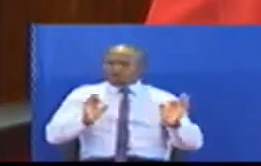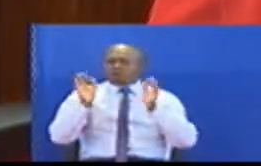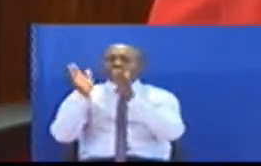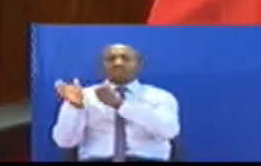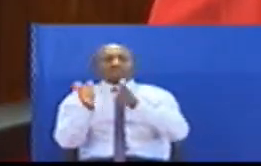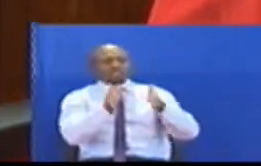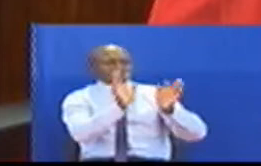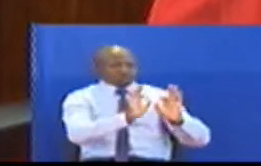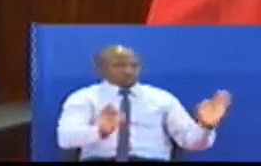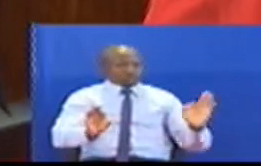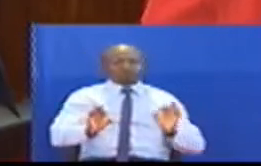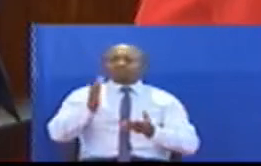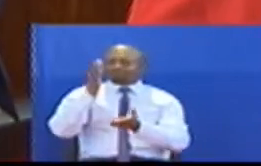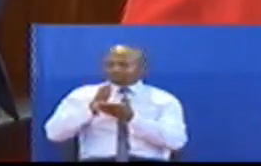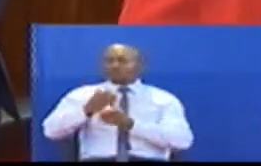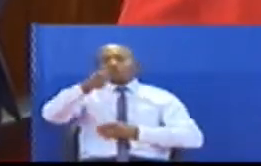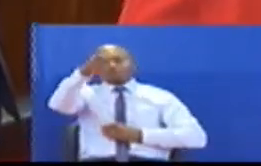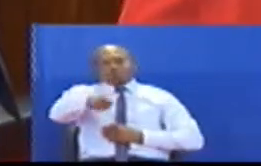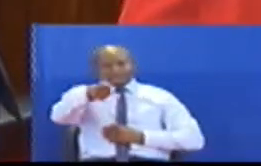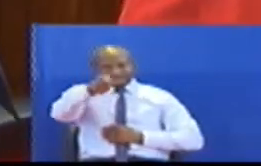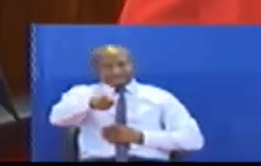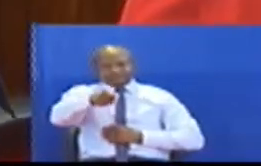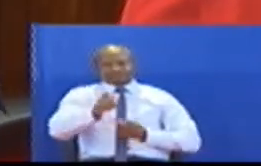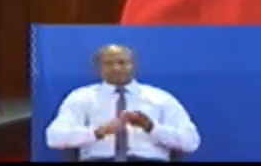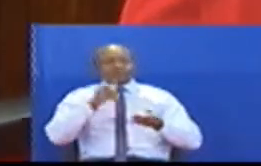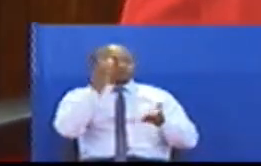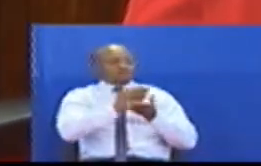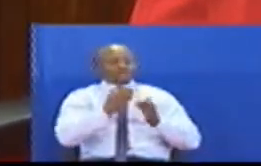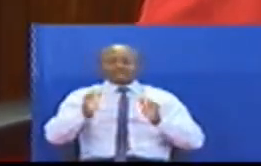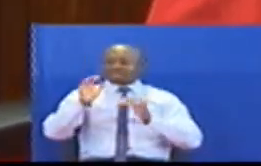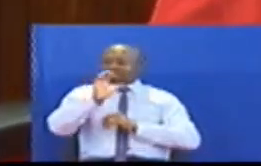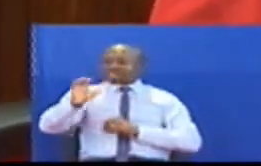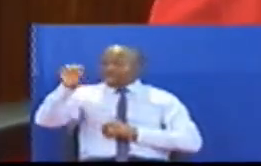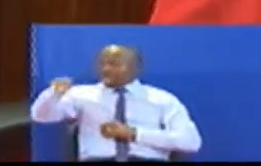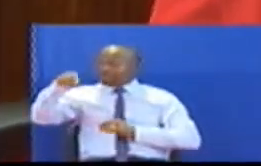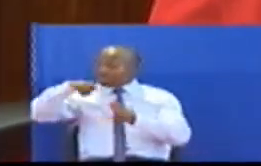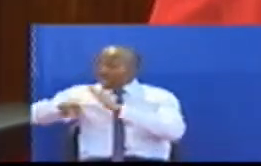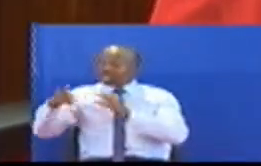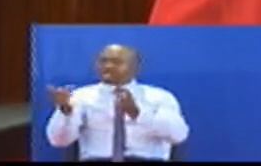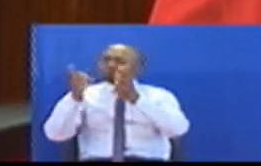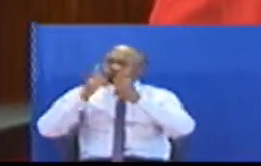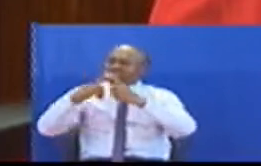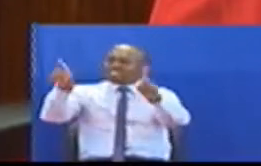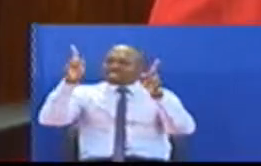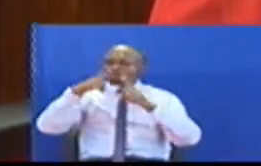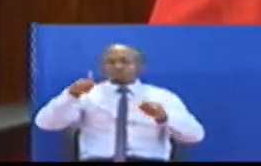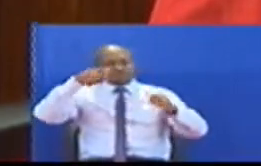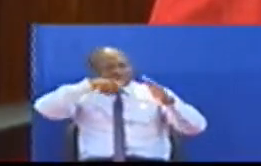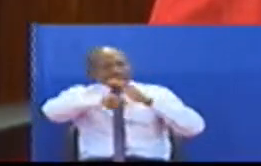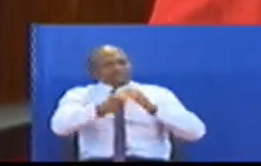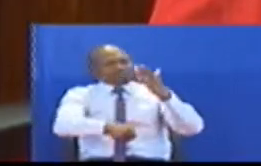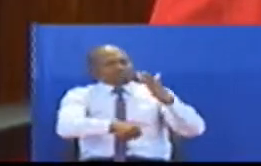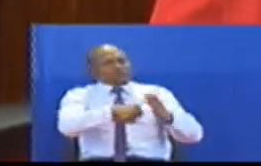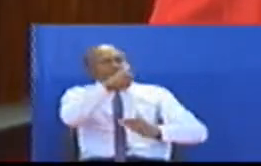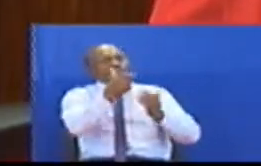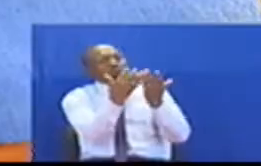mzuri. Majaliwa, tunakupongeza sana. Na kweli Chama cha Mapinduzi ni msitu, kinatoa viongozi wa kutosha.